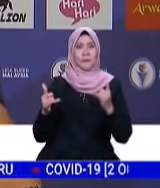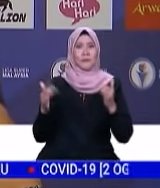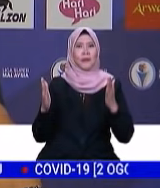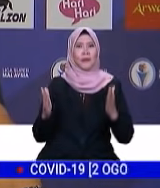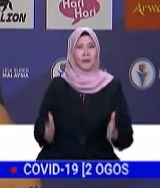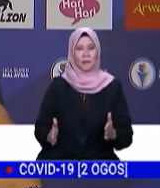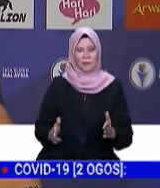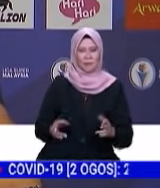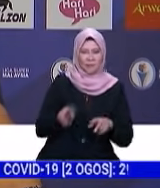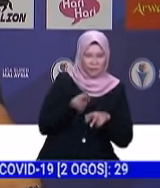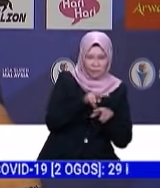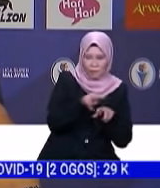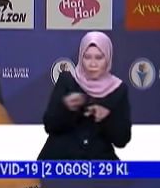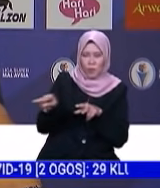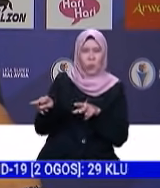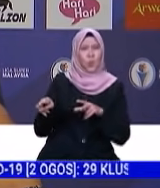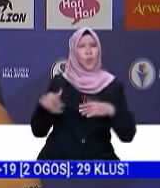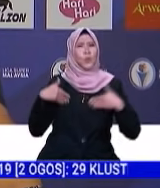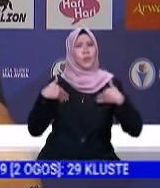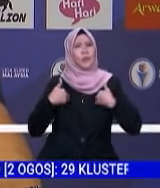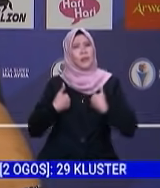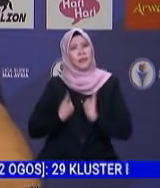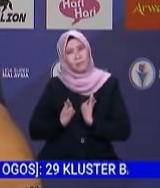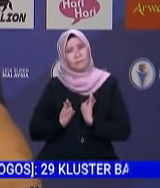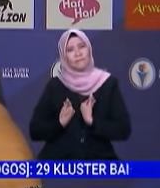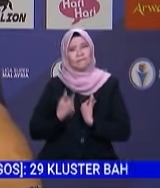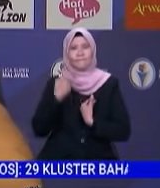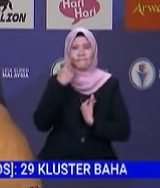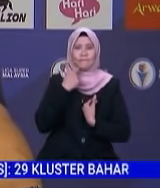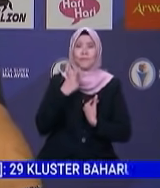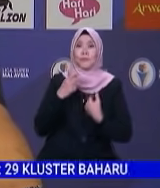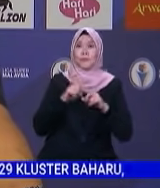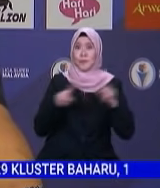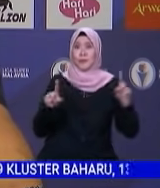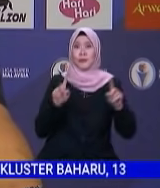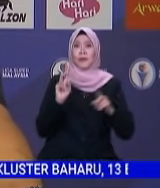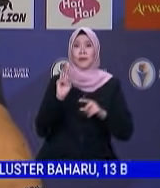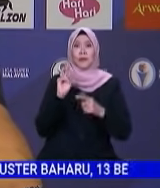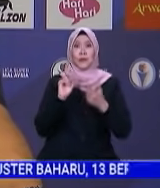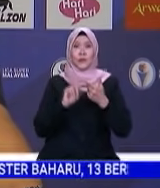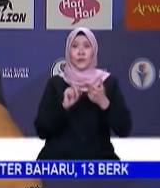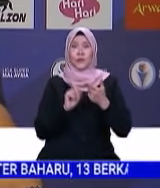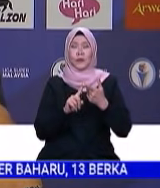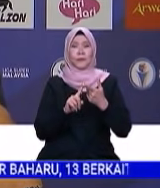Pahang nampak keletihan. Kita nampak keletihan sangat. Itu yang pertama. Yang keduanya,